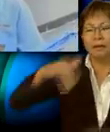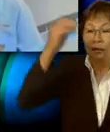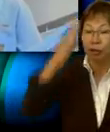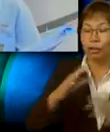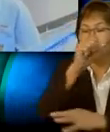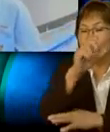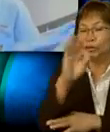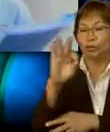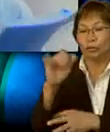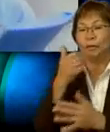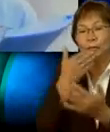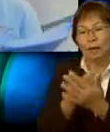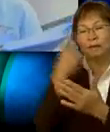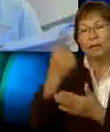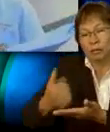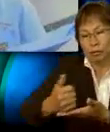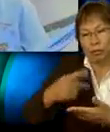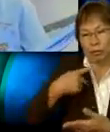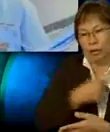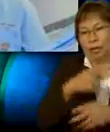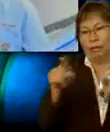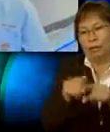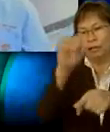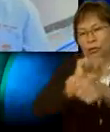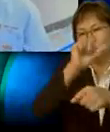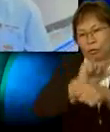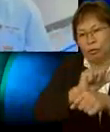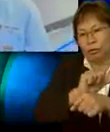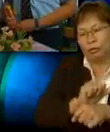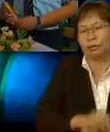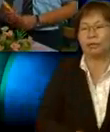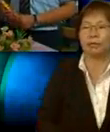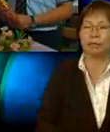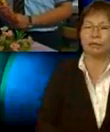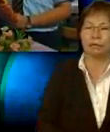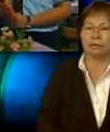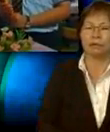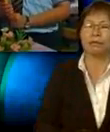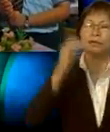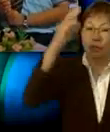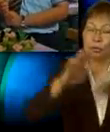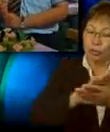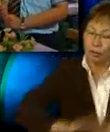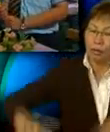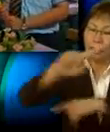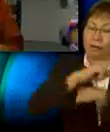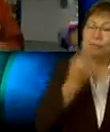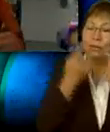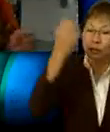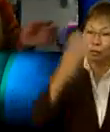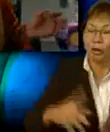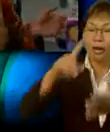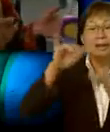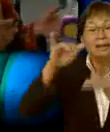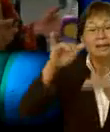Cikgu Sofia tu baik. Dia selalu tolong kita. Macam tugasan hidupan laut ni. Cikgu, selamat hari jadi.